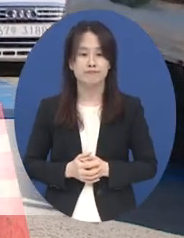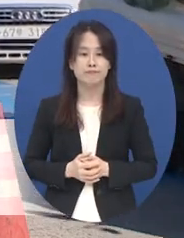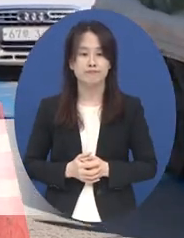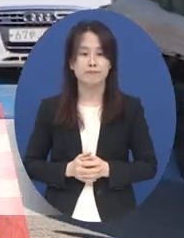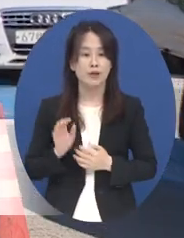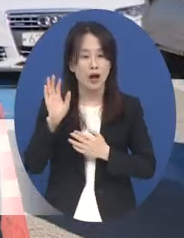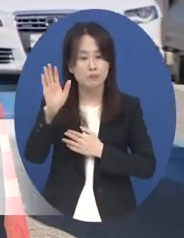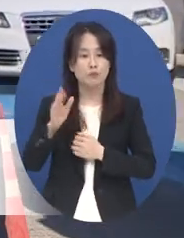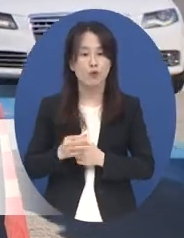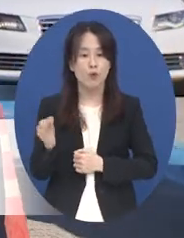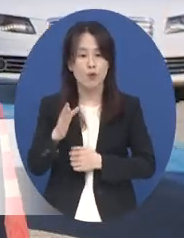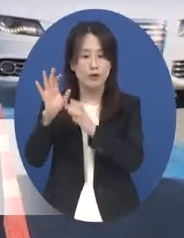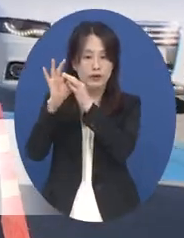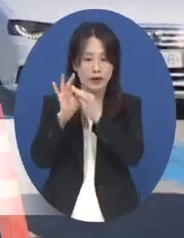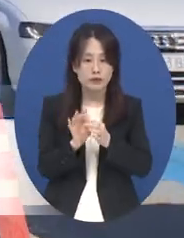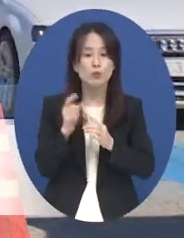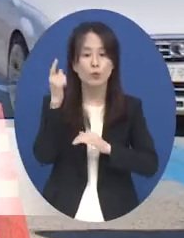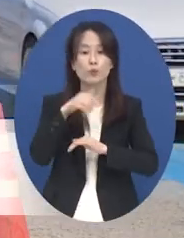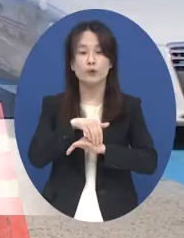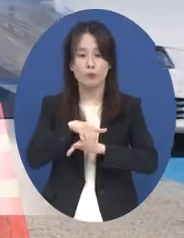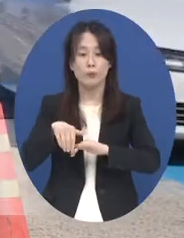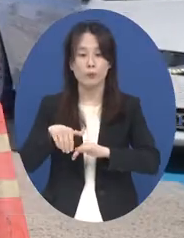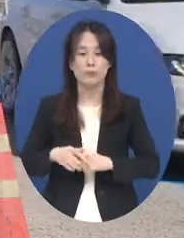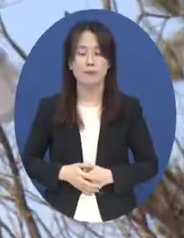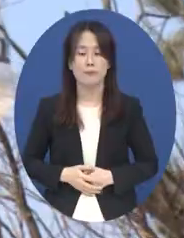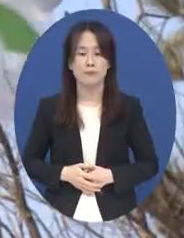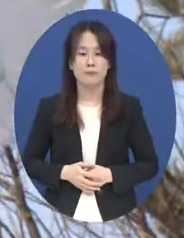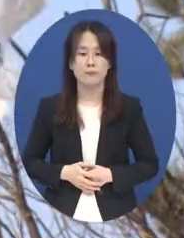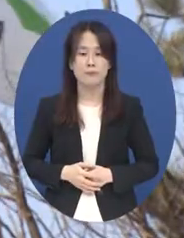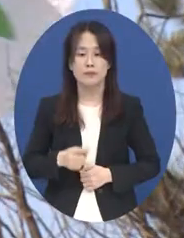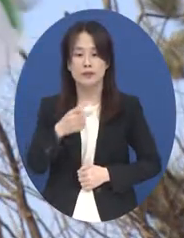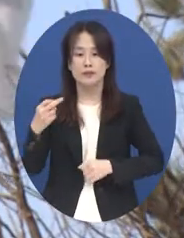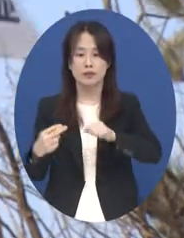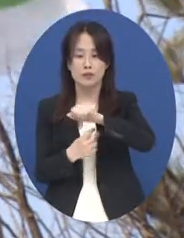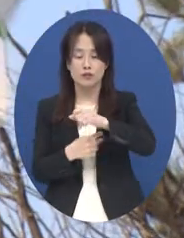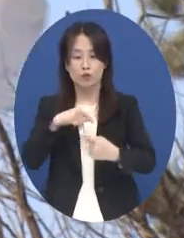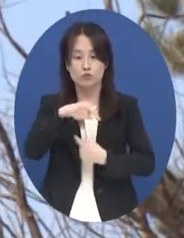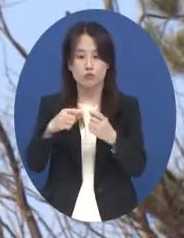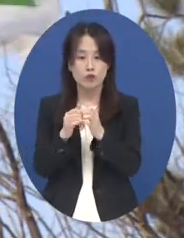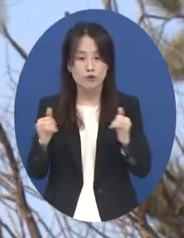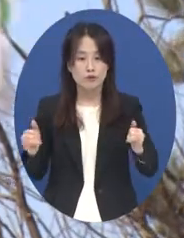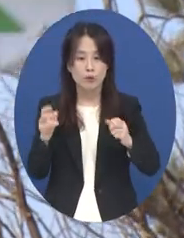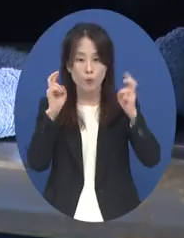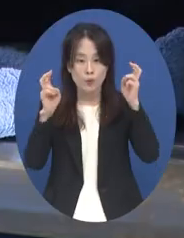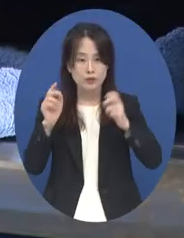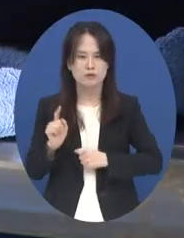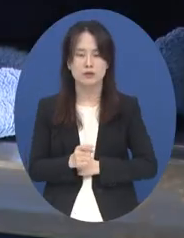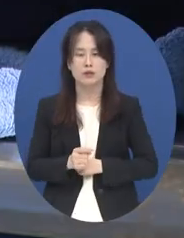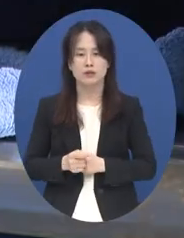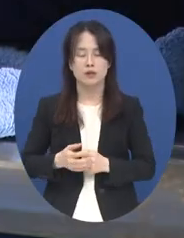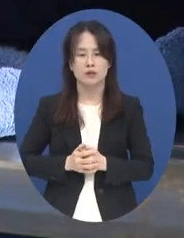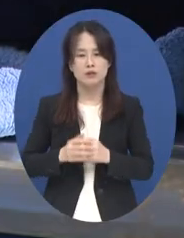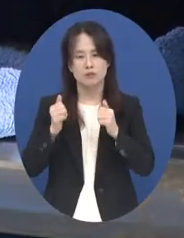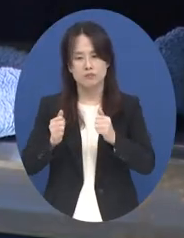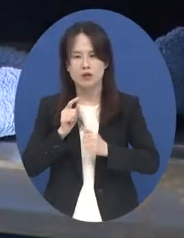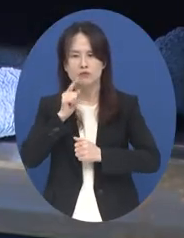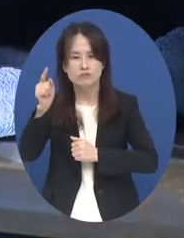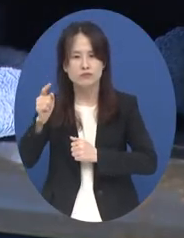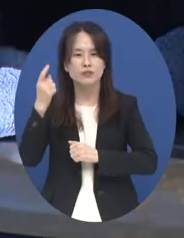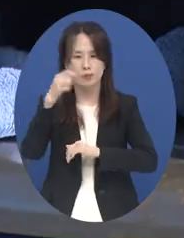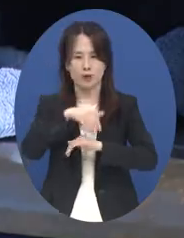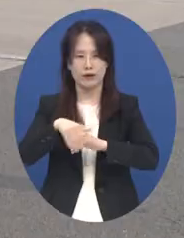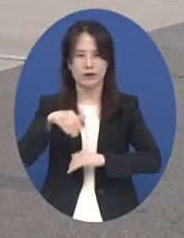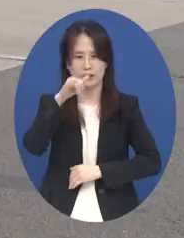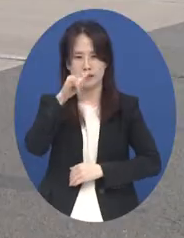관계없이 앞으로 항고하려 할 계획입니다. 일산대교 운영사는 공익처분 불복 소송을 제기할